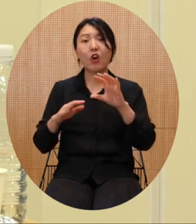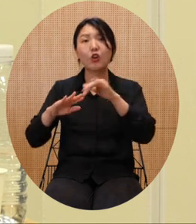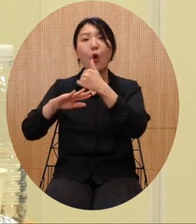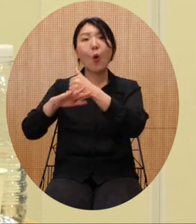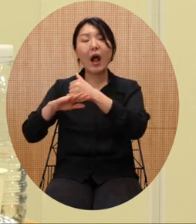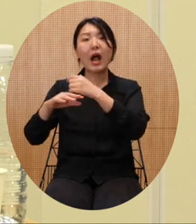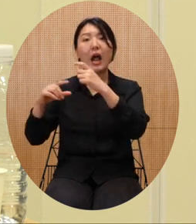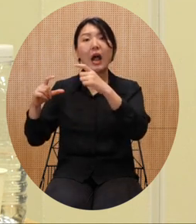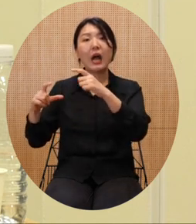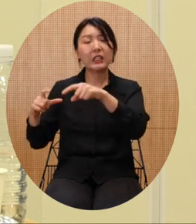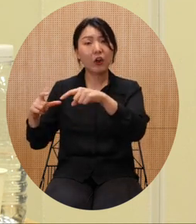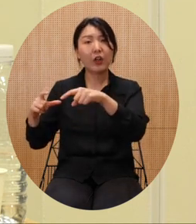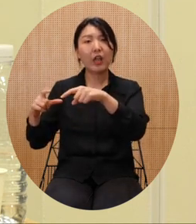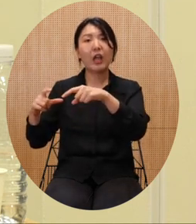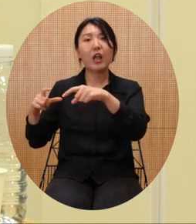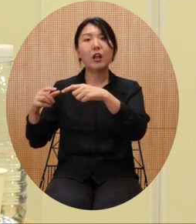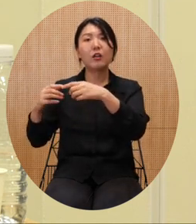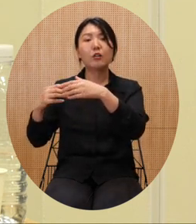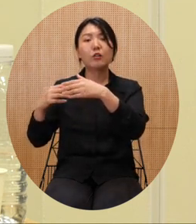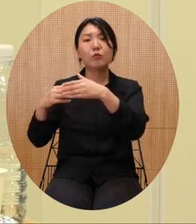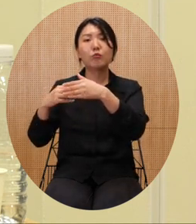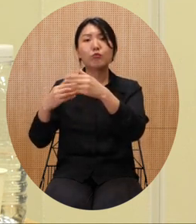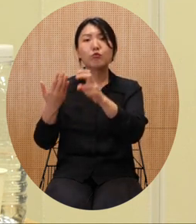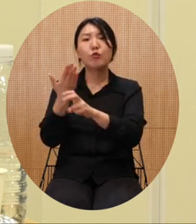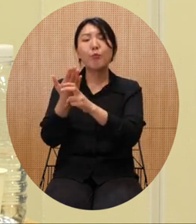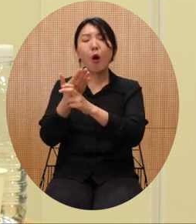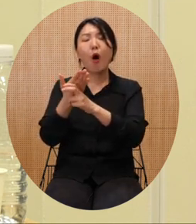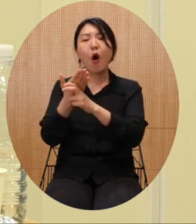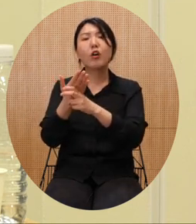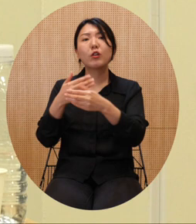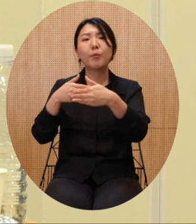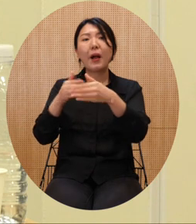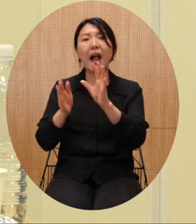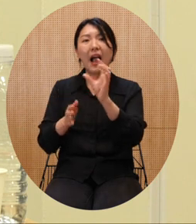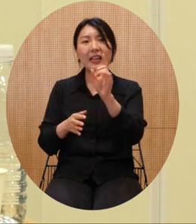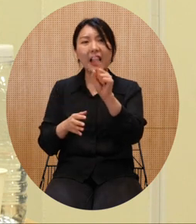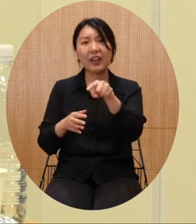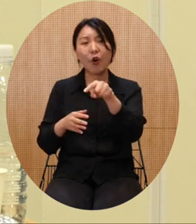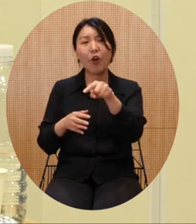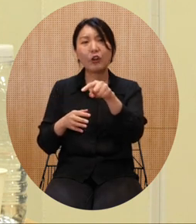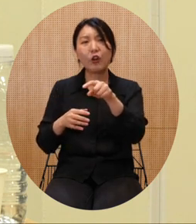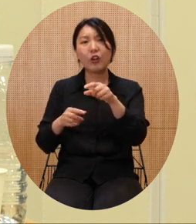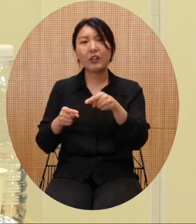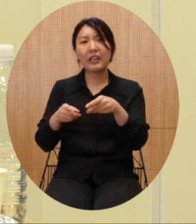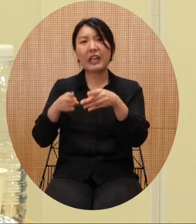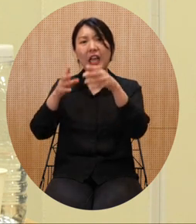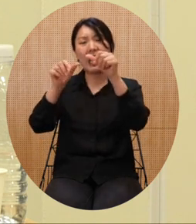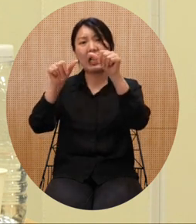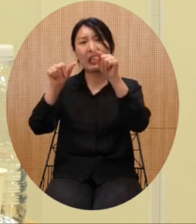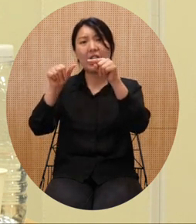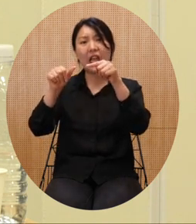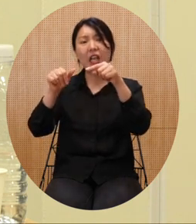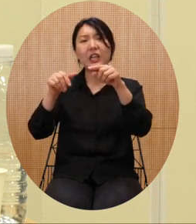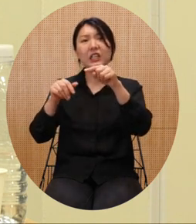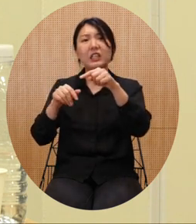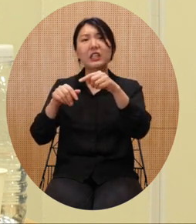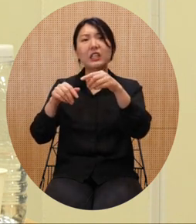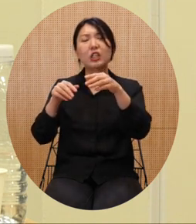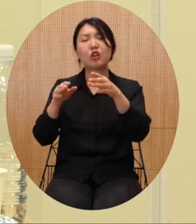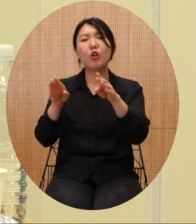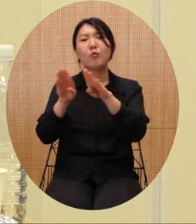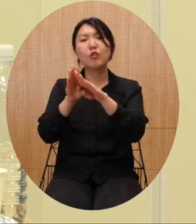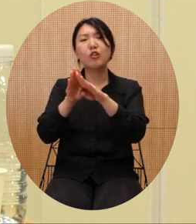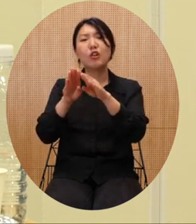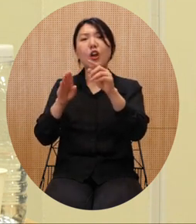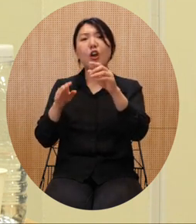특히 원룸이 불법 쪼개기 원룸이 많은 이유에 대해서 다세대 주택이 허용되지 않는 것이 원인이